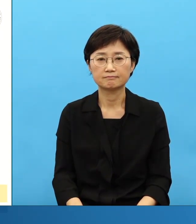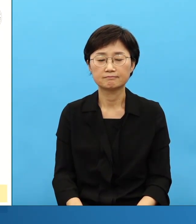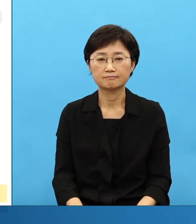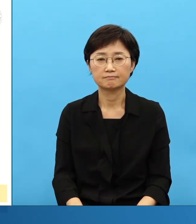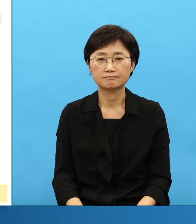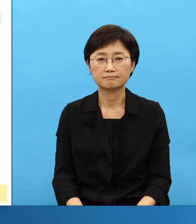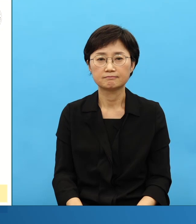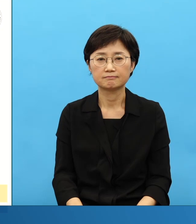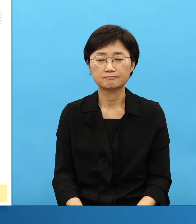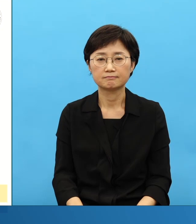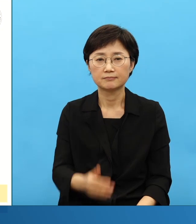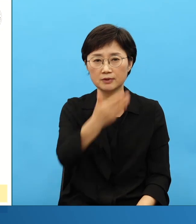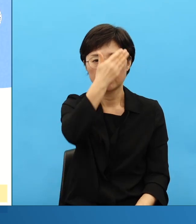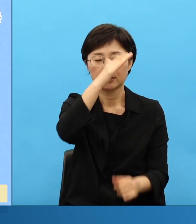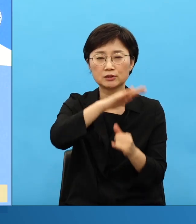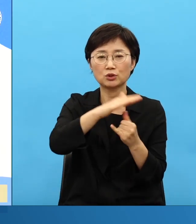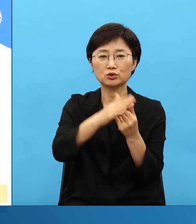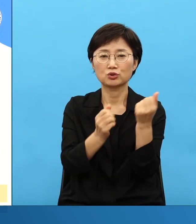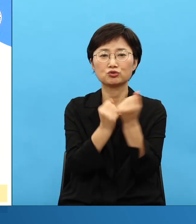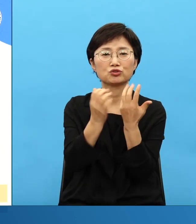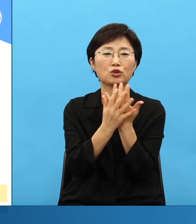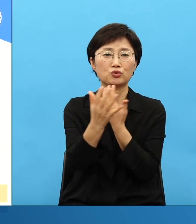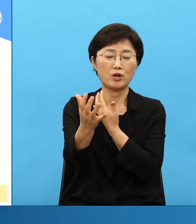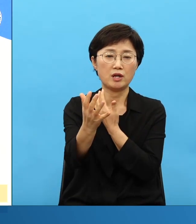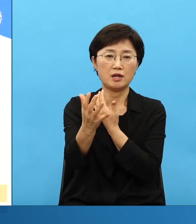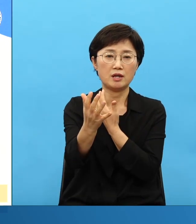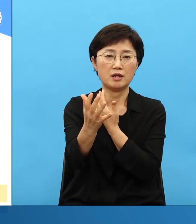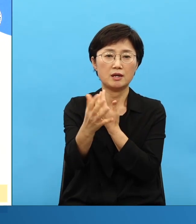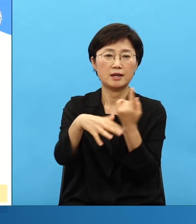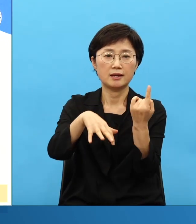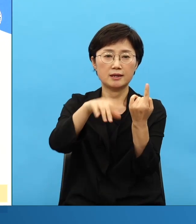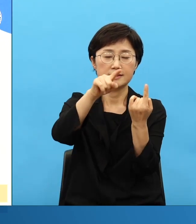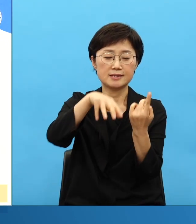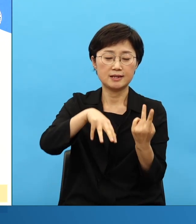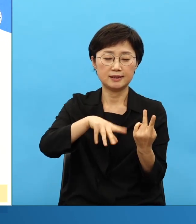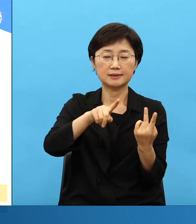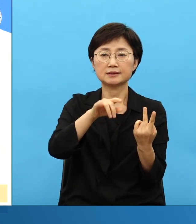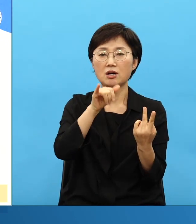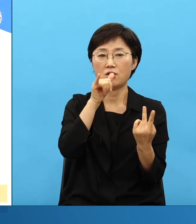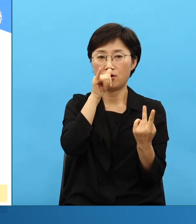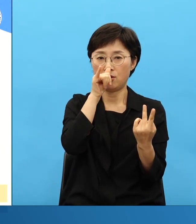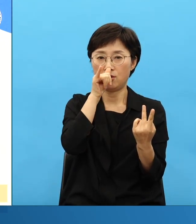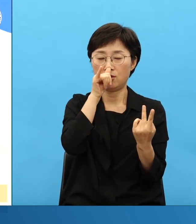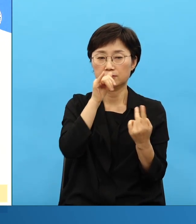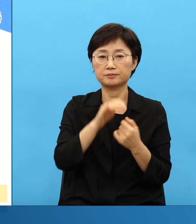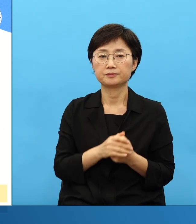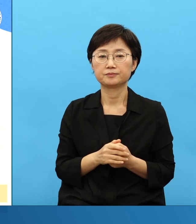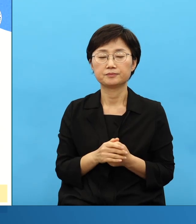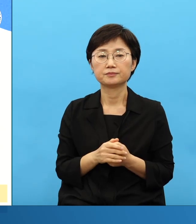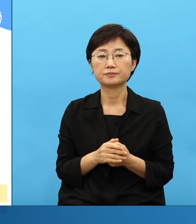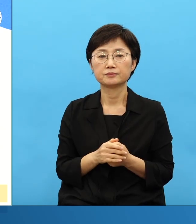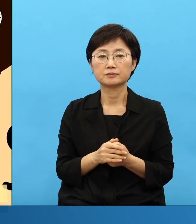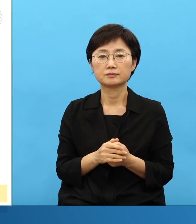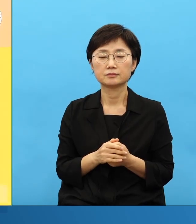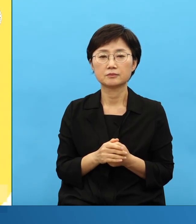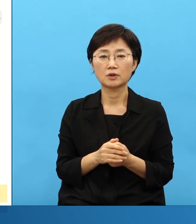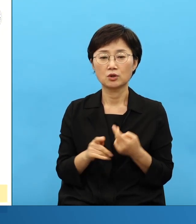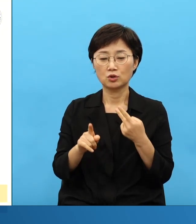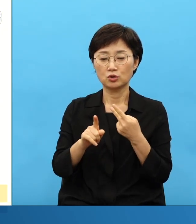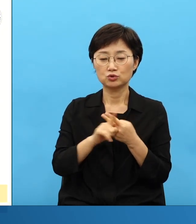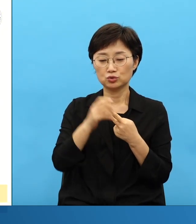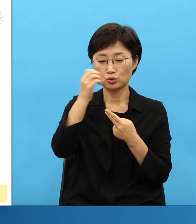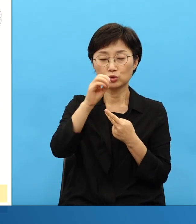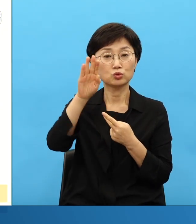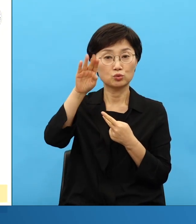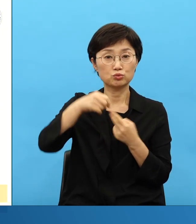(2023년) 세계 청소년 수련회가 덕평 RUTC에서 1차, 2차로 진행됩니다. 이번 청소년 수련회는 1박 2일 기간